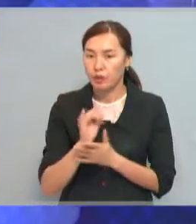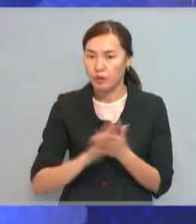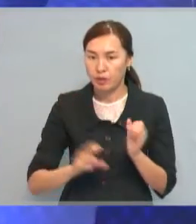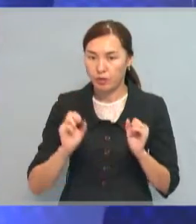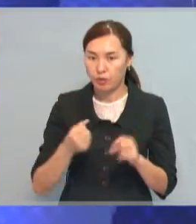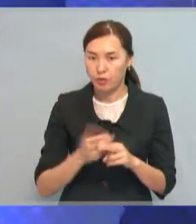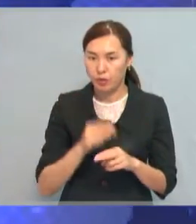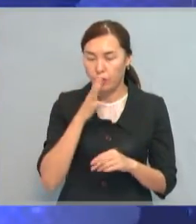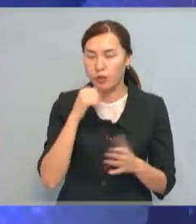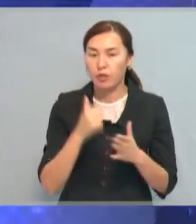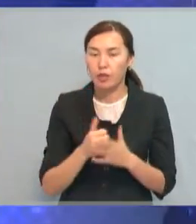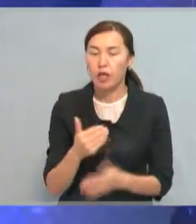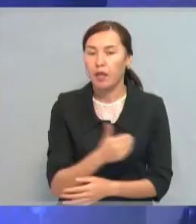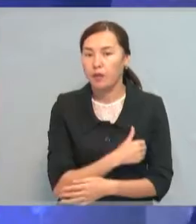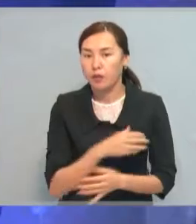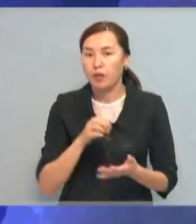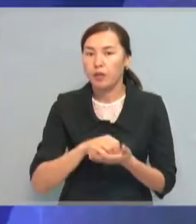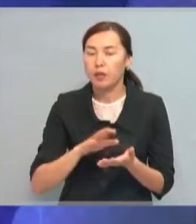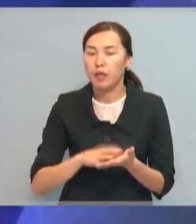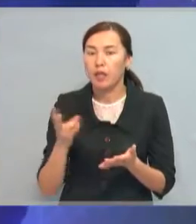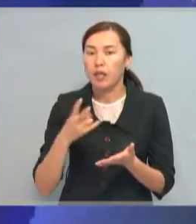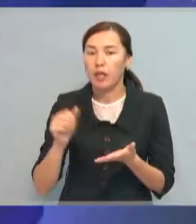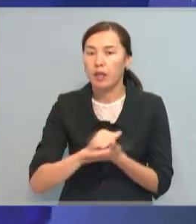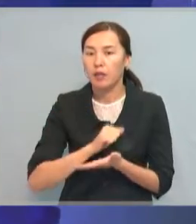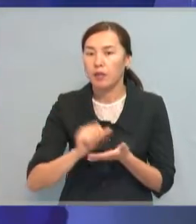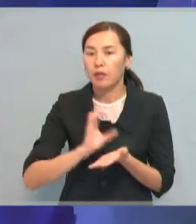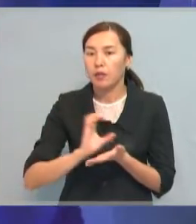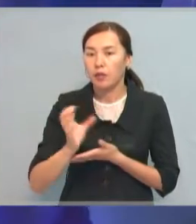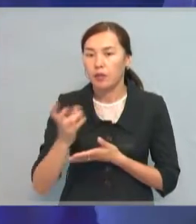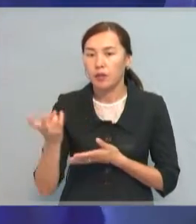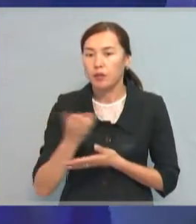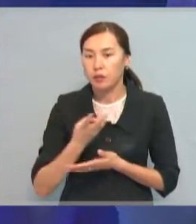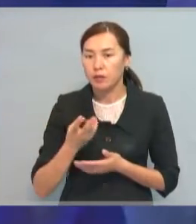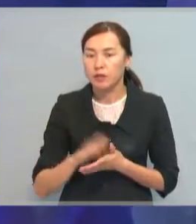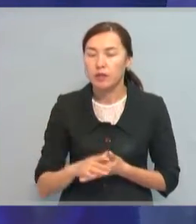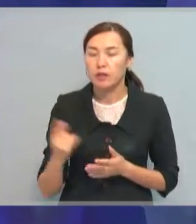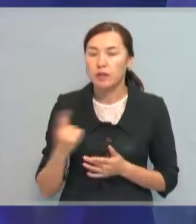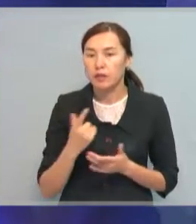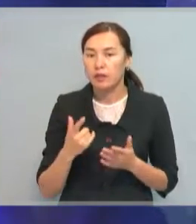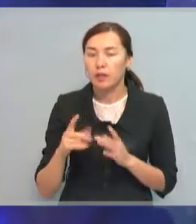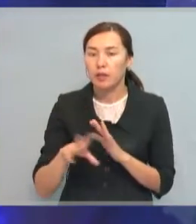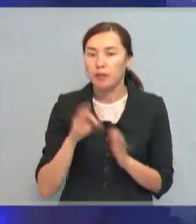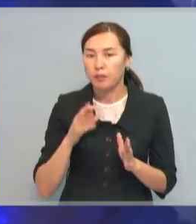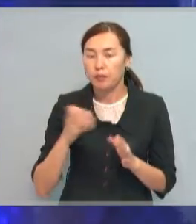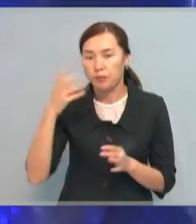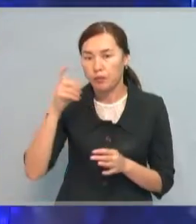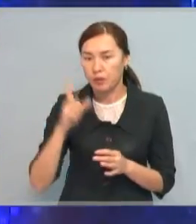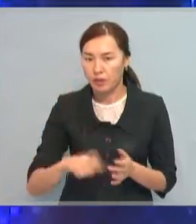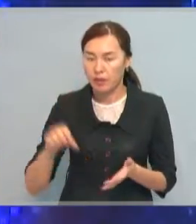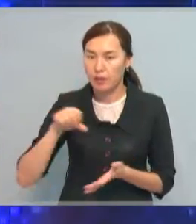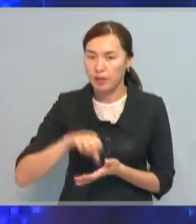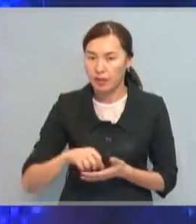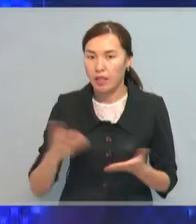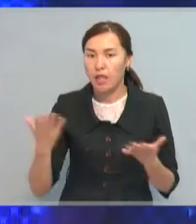мүмкін. Осы уақыт ішінде кандидат тіркеуге қажетті құжаттарды жинаумен айналысады. Ал алғашқы тікелей сайлауға зиялы қауым